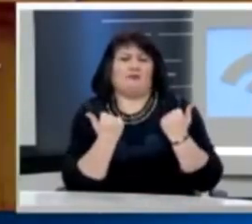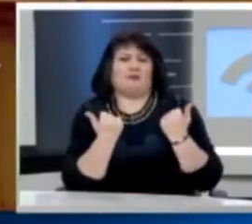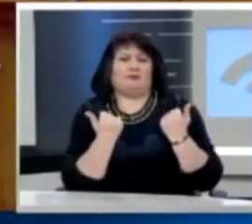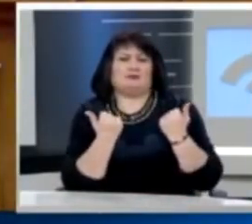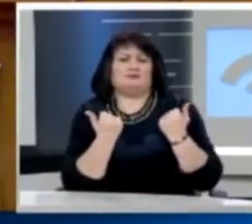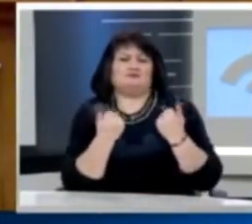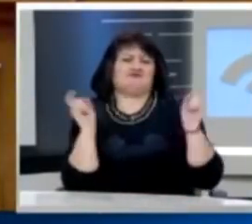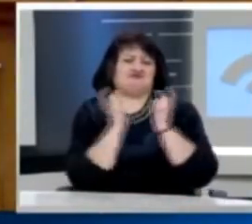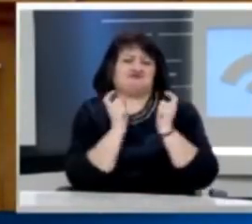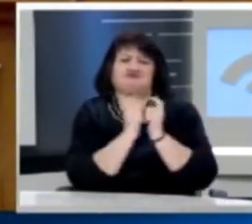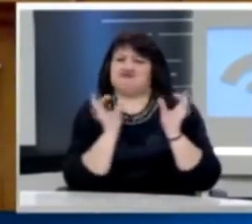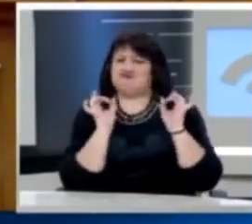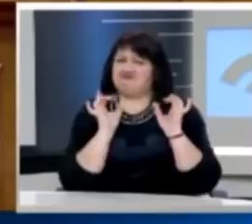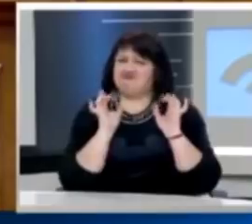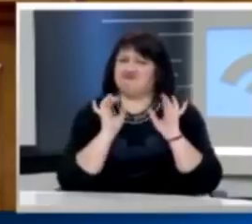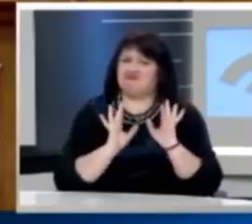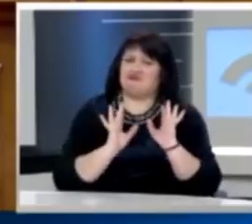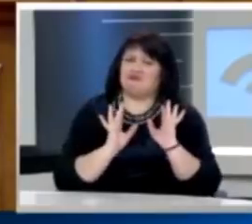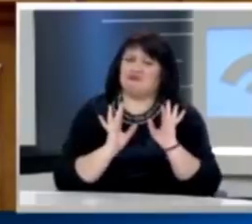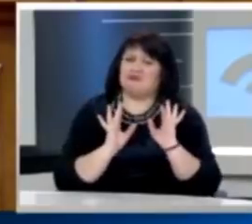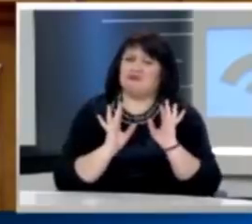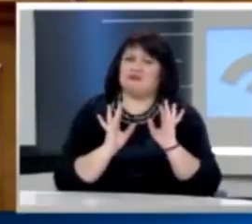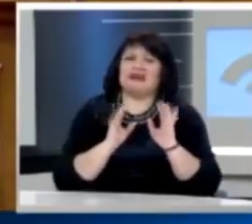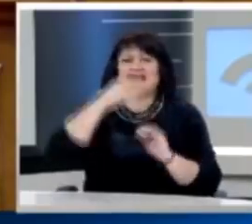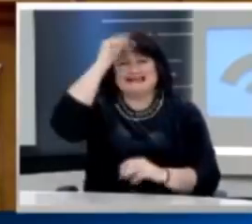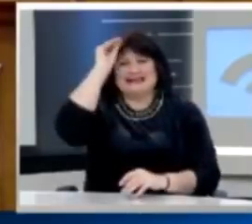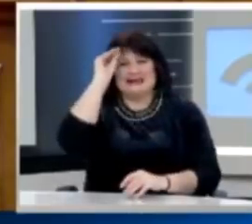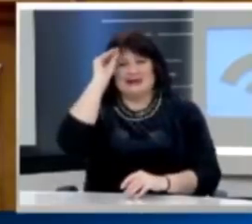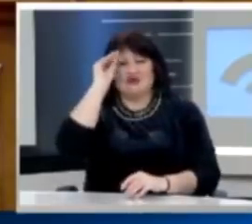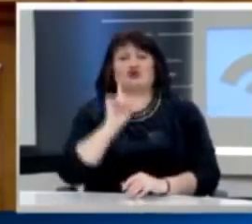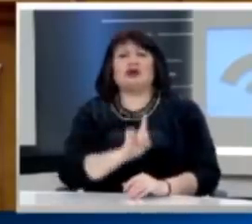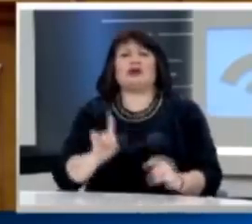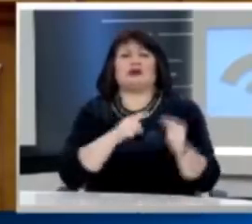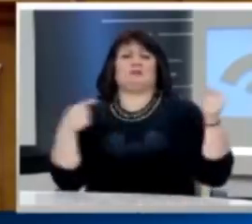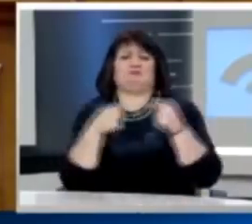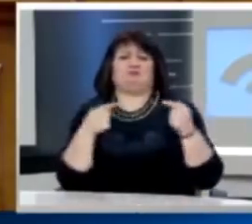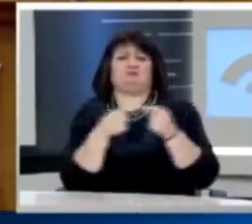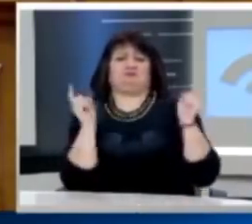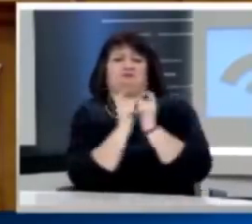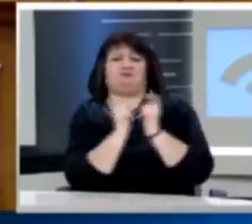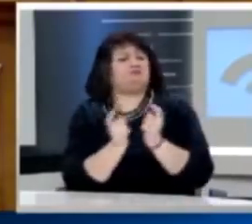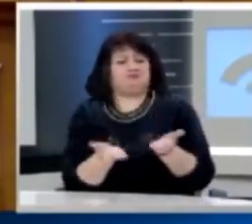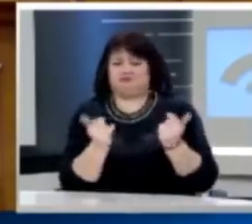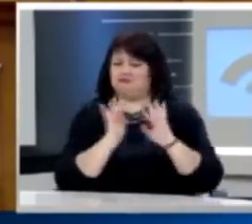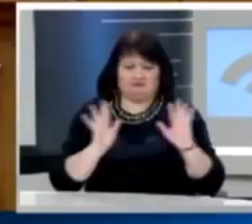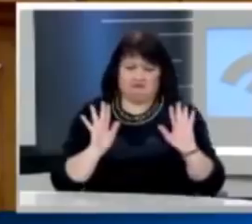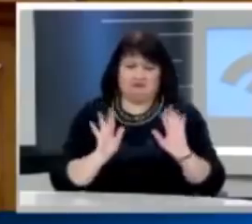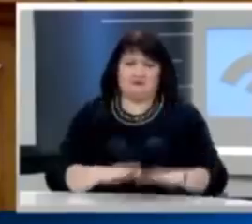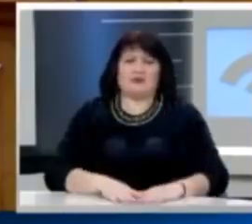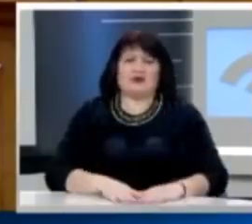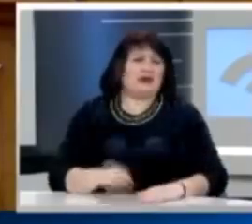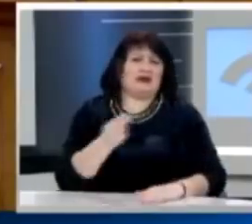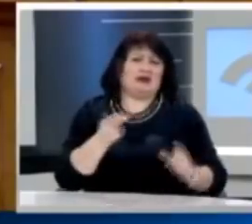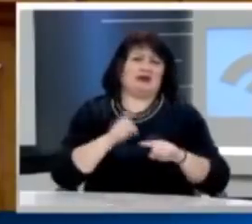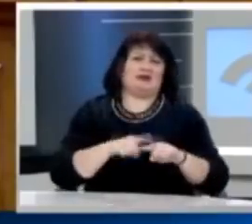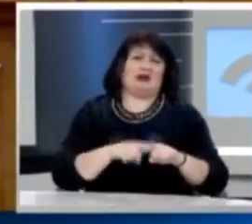κανένας καυγάς δεν γίνεται ανάμεσα στον κύριο Τσίπρα και τον κύριο Μητσοτάκη, ούτε φυσικά ανάμεσα στα στελέχη